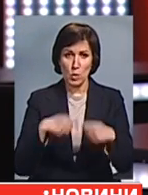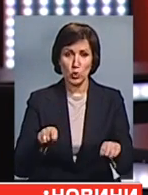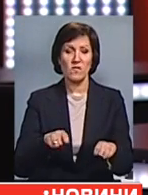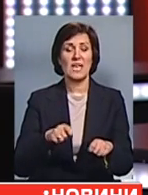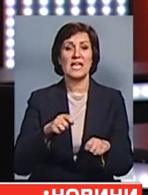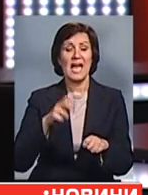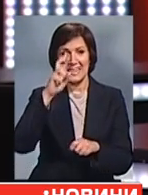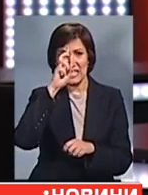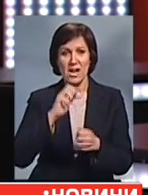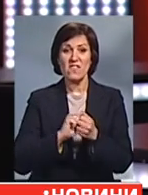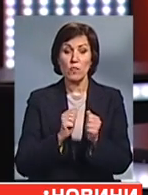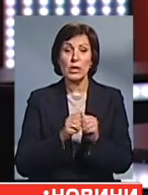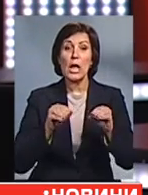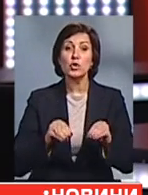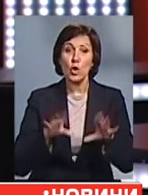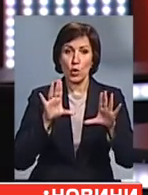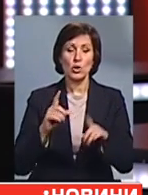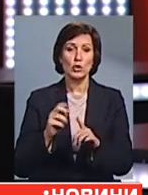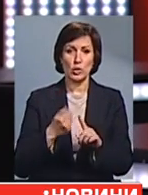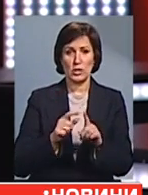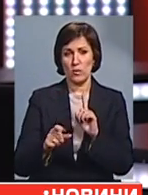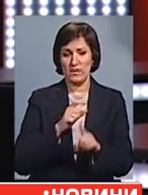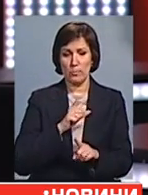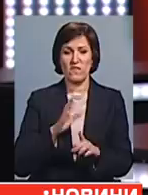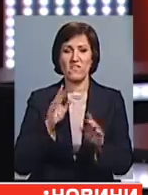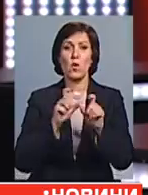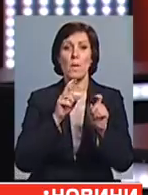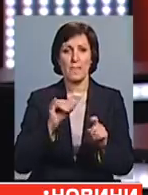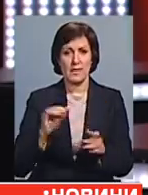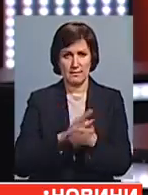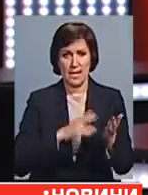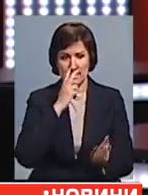вугілля дорожче. Що на це відповіли у компанії? Дивіться далі.